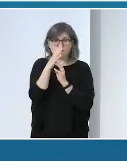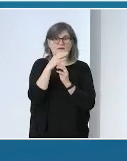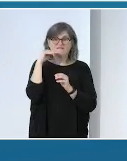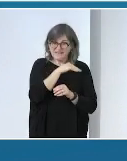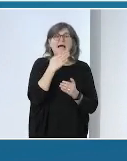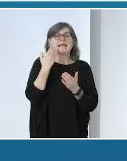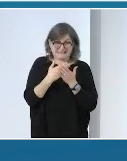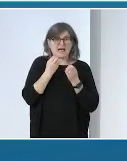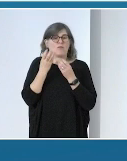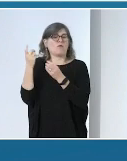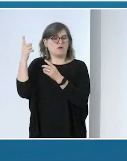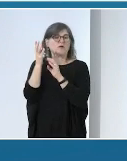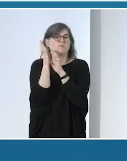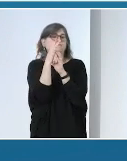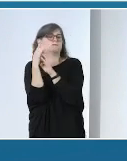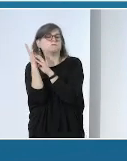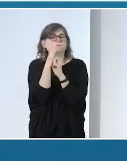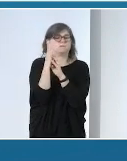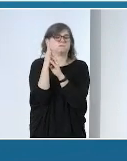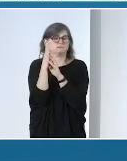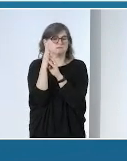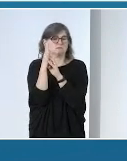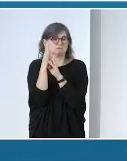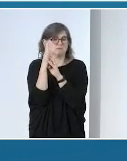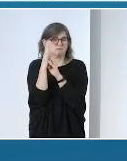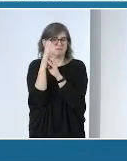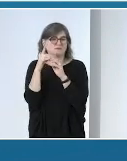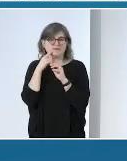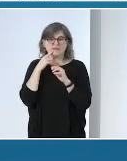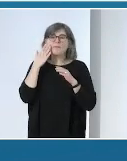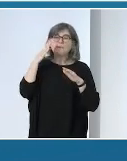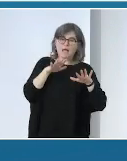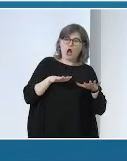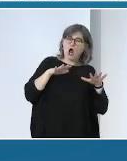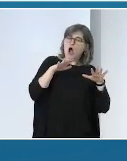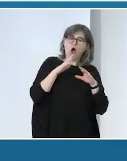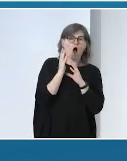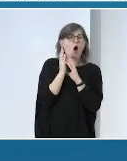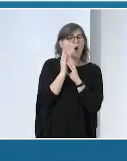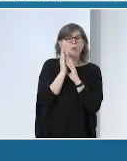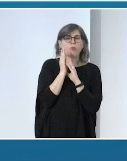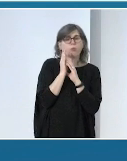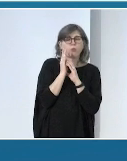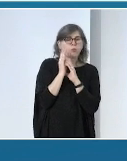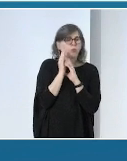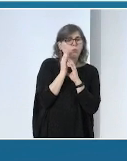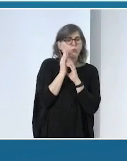accélérations, voilà, il réagit aux forces d'accélération. L'appareil